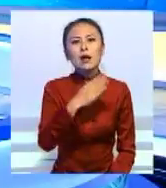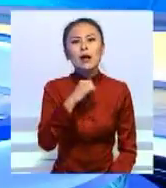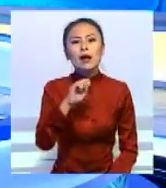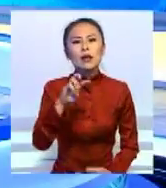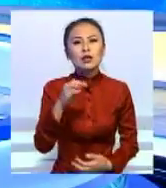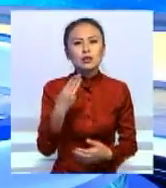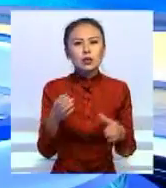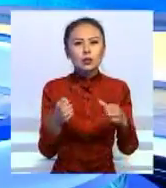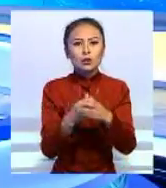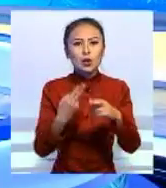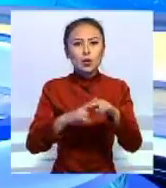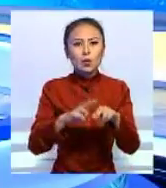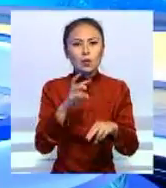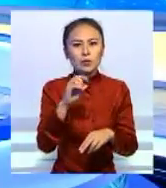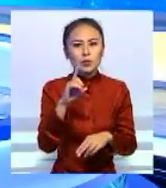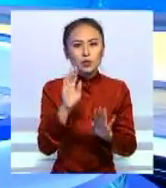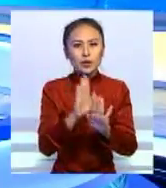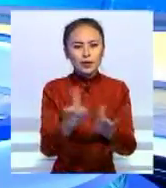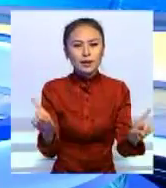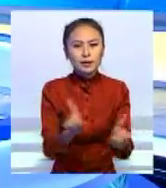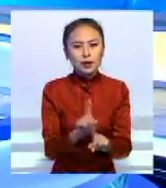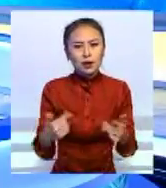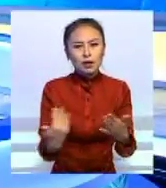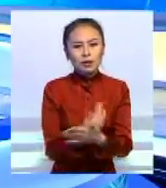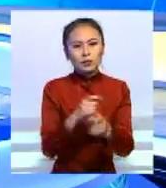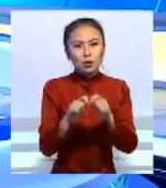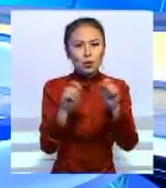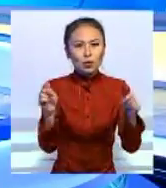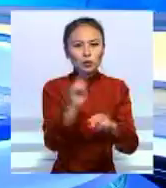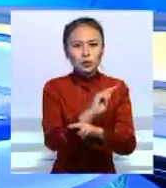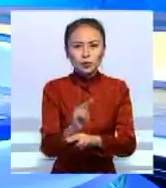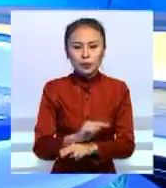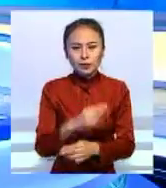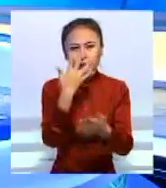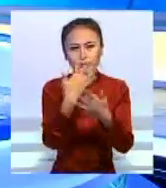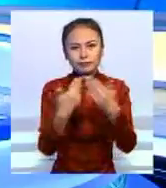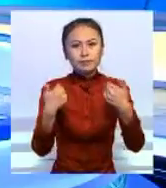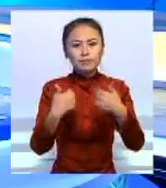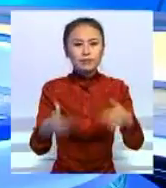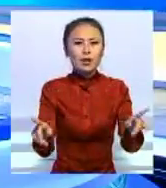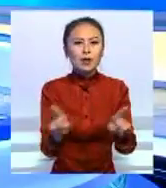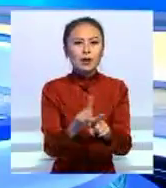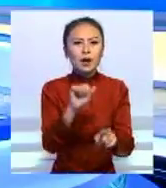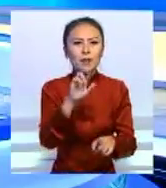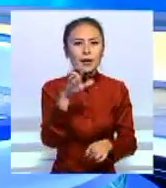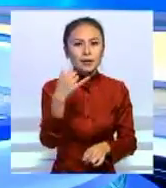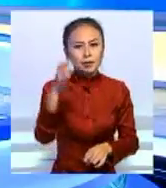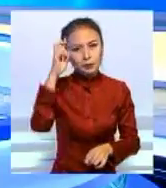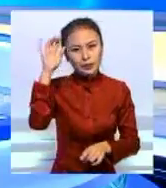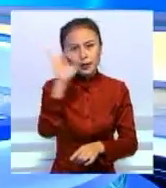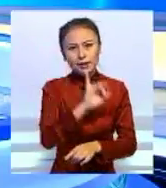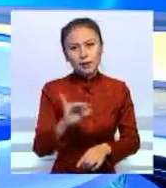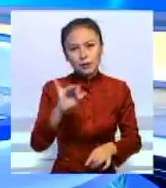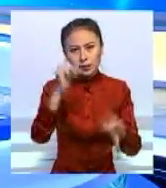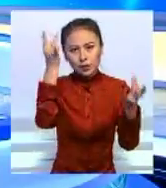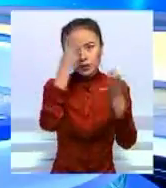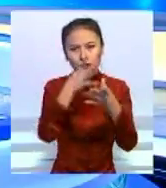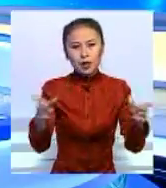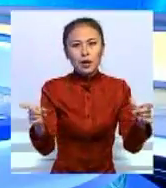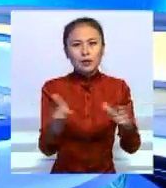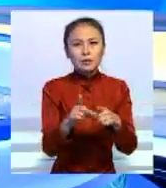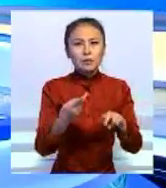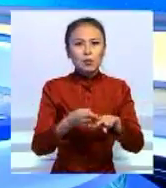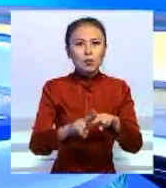Семейдегі Алаш арыстары Мұхтар Әуезов музейі қайта жаңғыртудан өтіп көрменге есігін айқара ашты. Бұл ғимарат Абайдың мемлекеттік тарихи мәдени